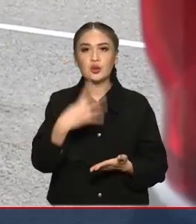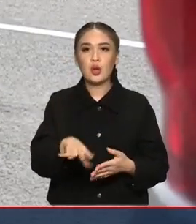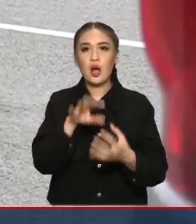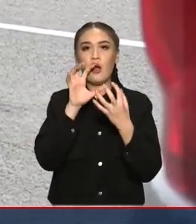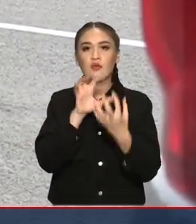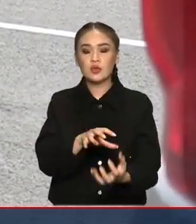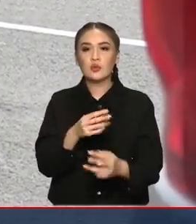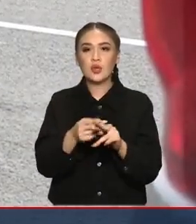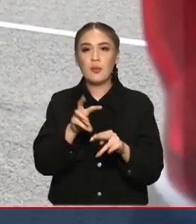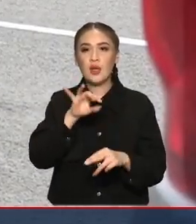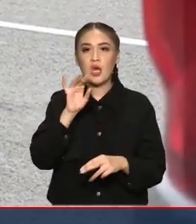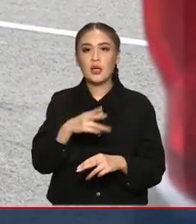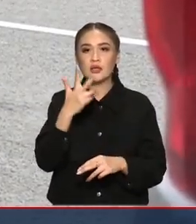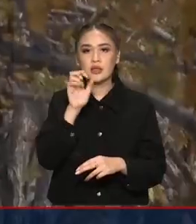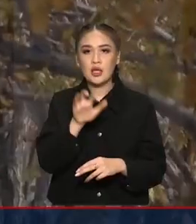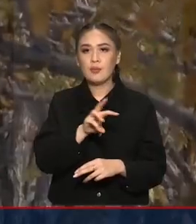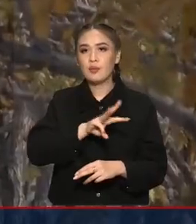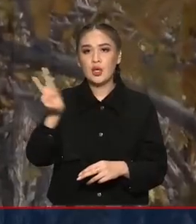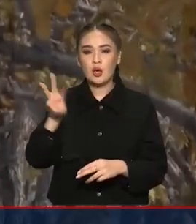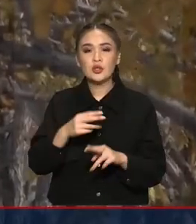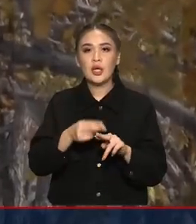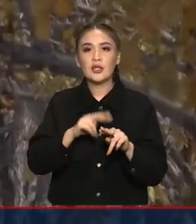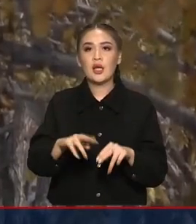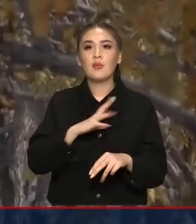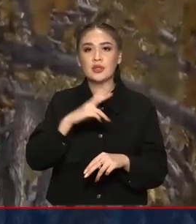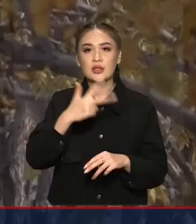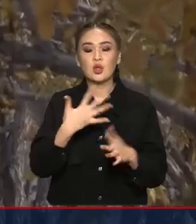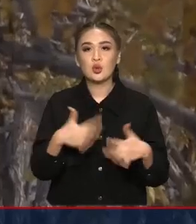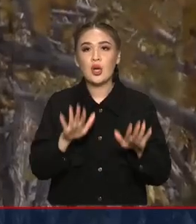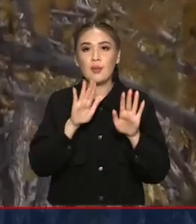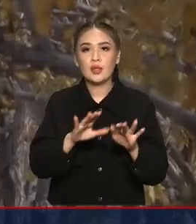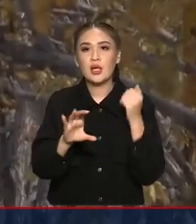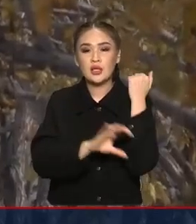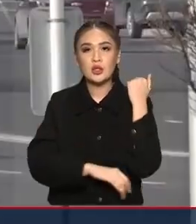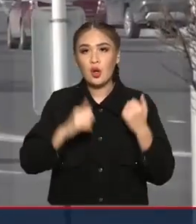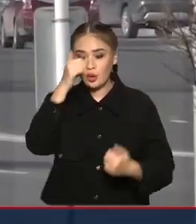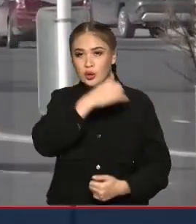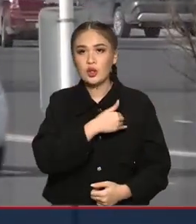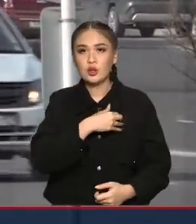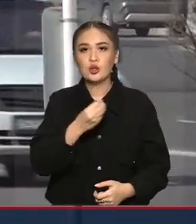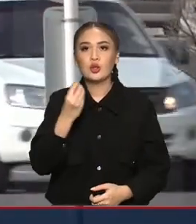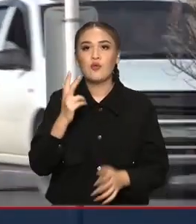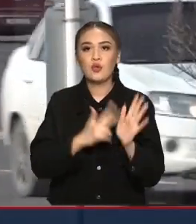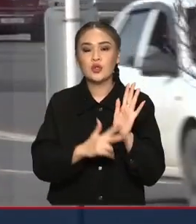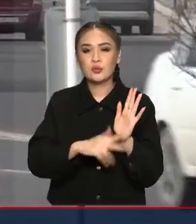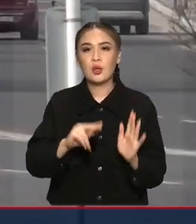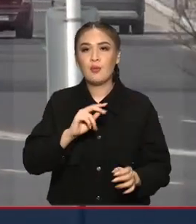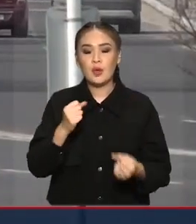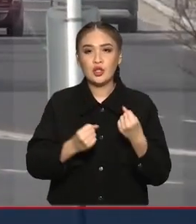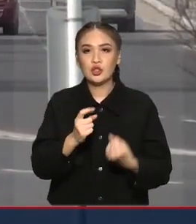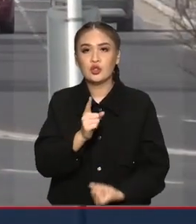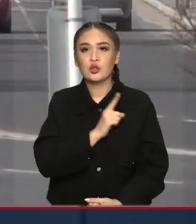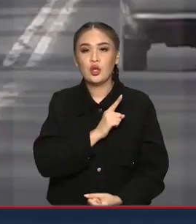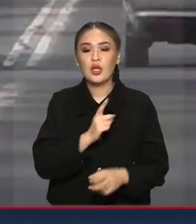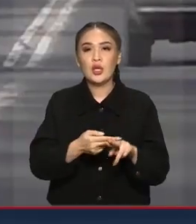автобусов стоимостью 1 300 000 000 тенге. Первые 30 уже прибыли. До конца года ждут еще 80 машин. Таким образом, в области решится